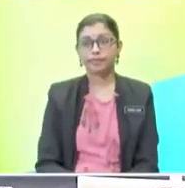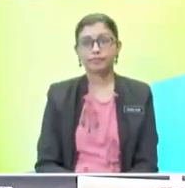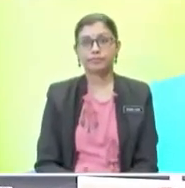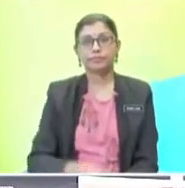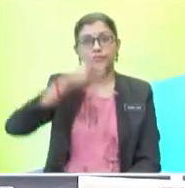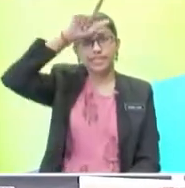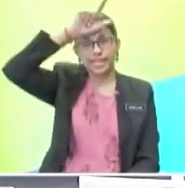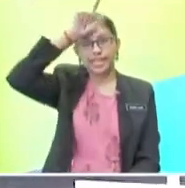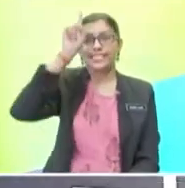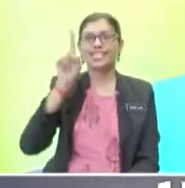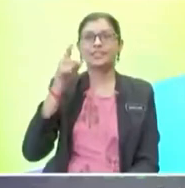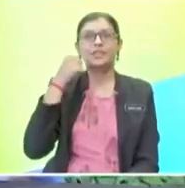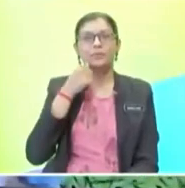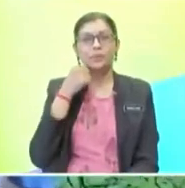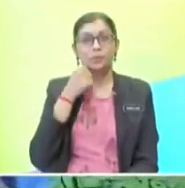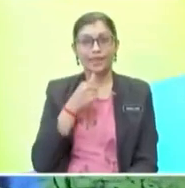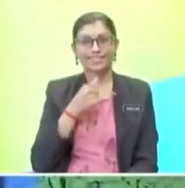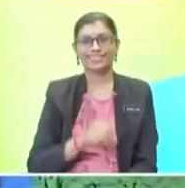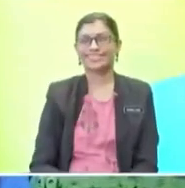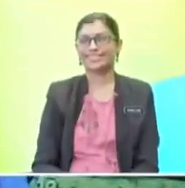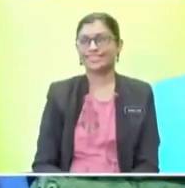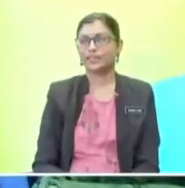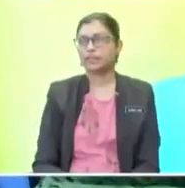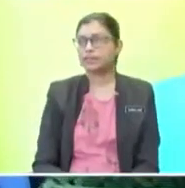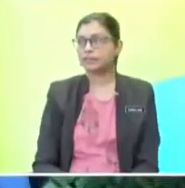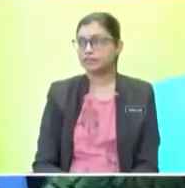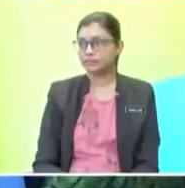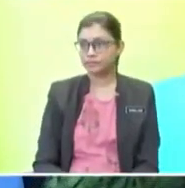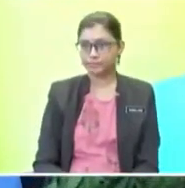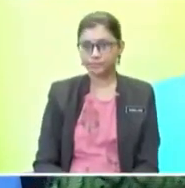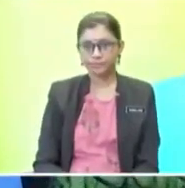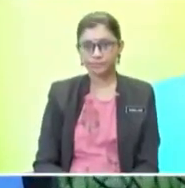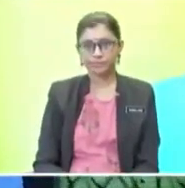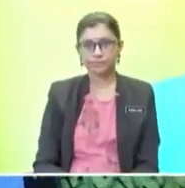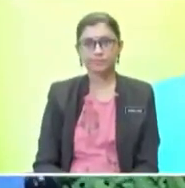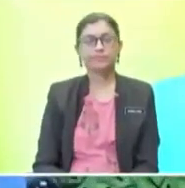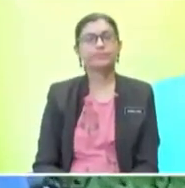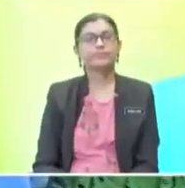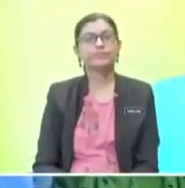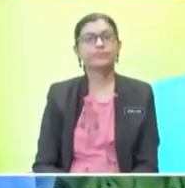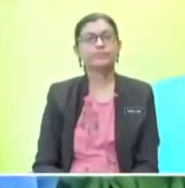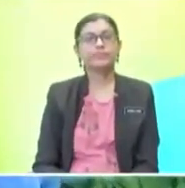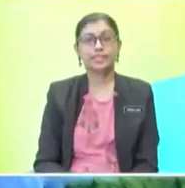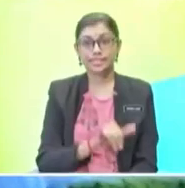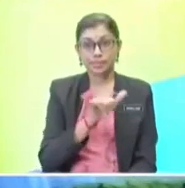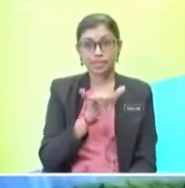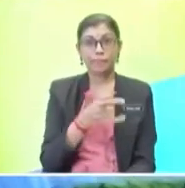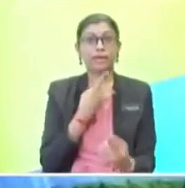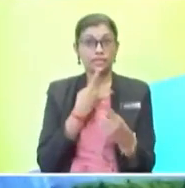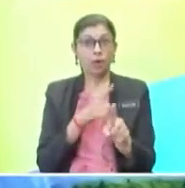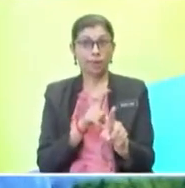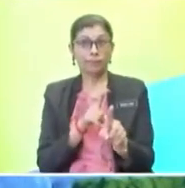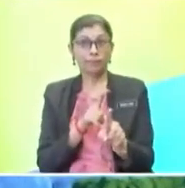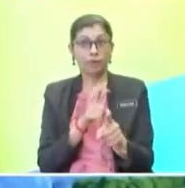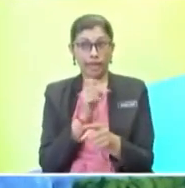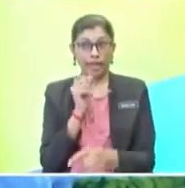lagi, anak perempuan. Okey, jadi kita tengok sama-sama. Anak-anak murid kita yang berada atas talian juga pun nanti, mereka ada dua gambar bersama dengan